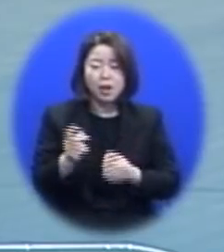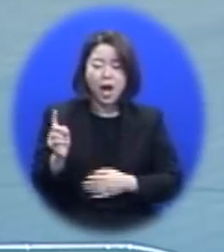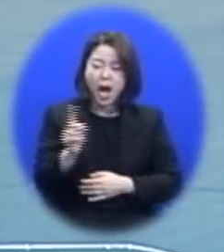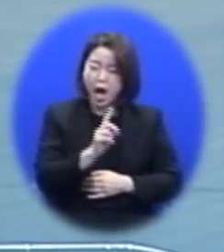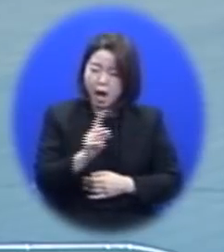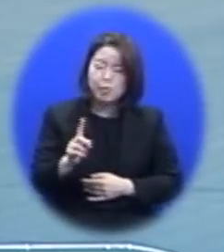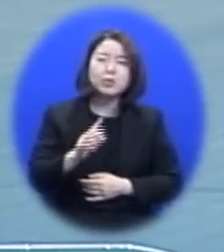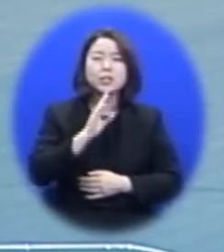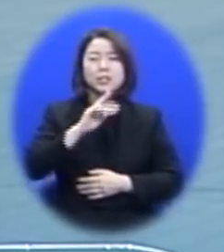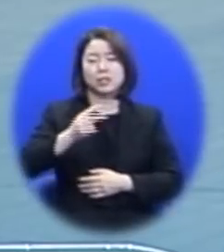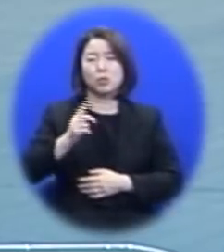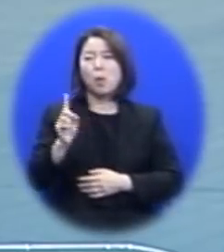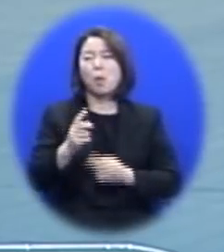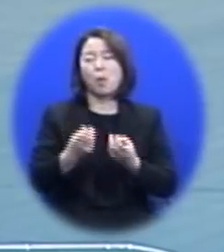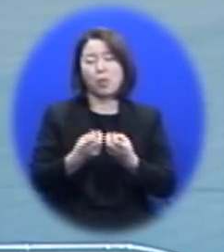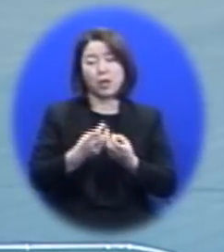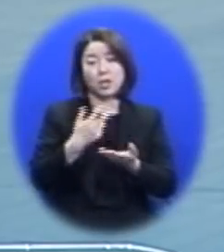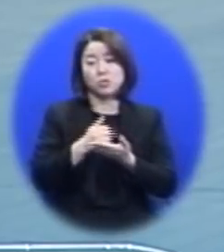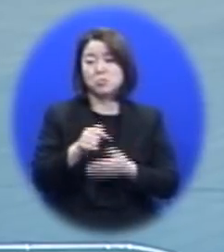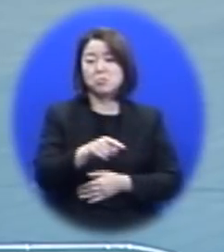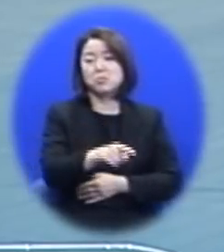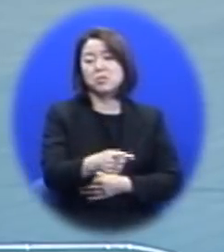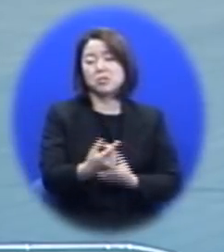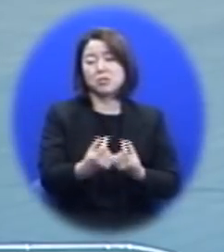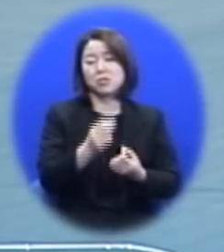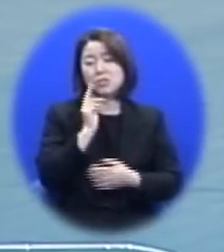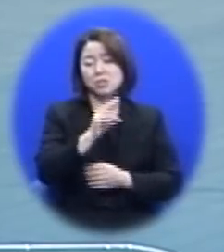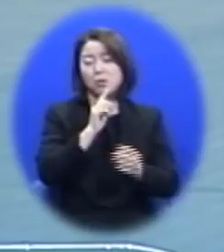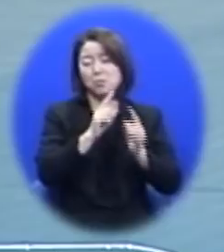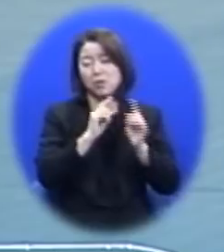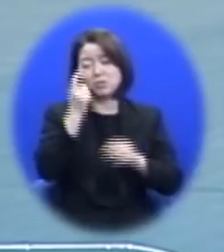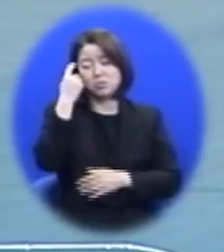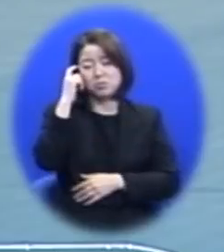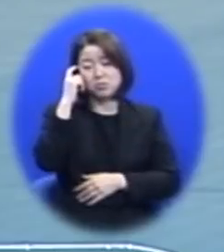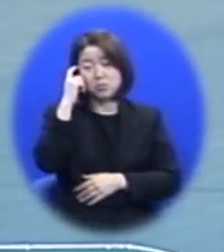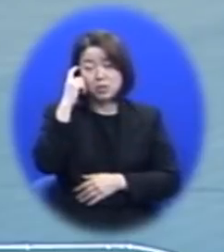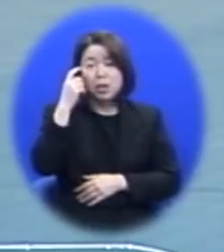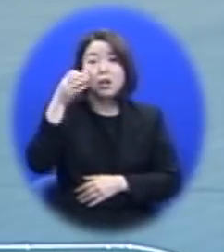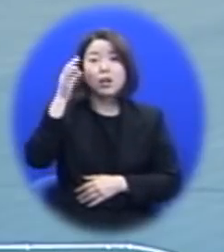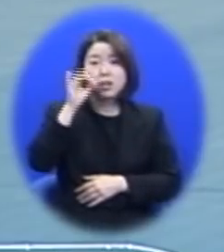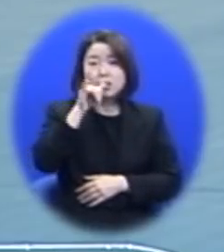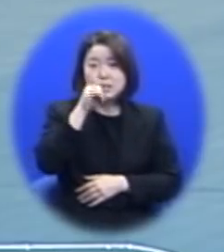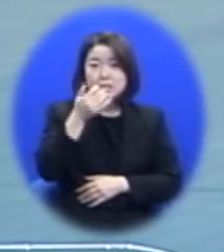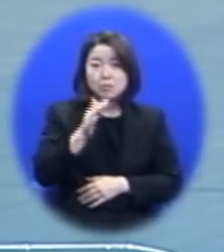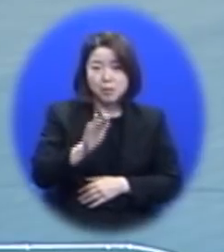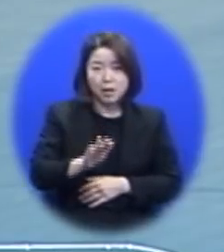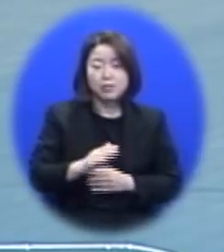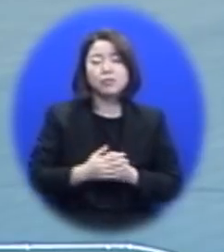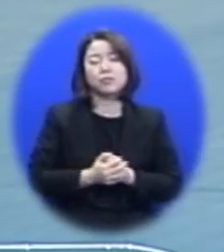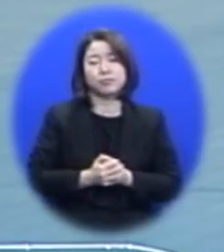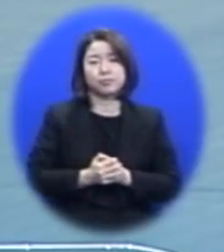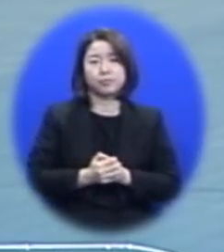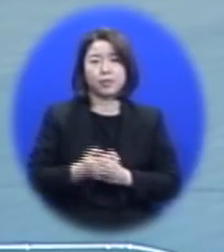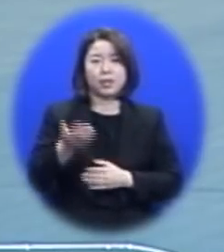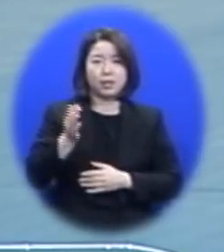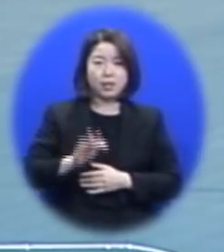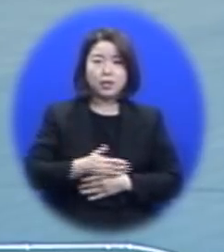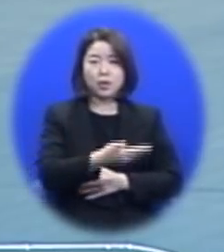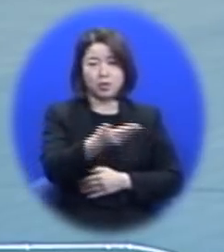아무리 그래도 그렇지 어떻게 주님이 이렇게까지 심한 말씀을 하시나, 그런 생각도 들 정도죠. 근데